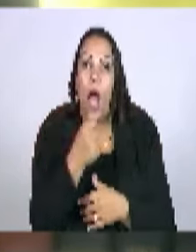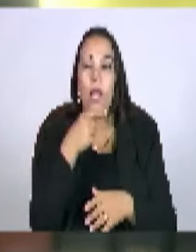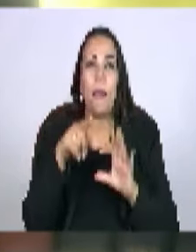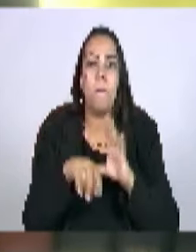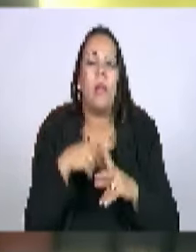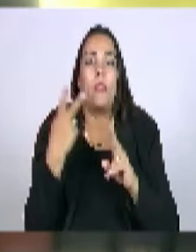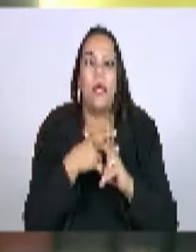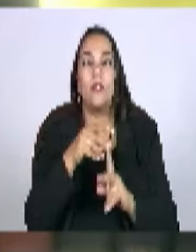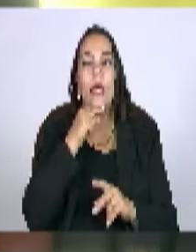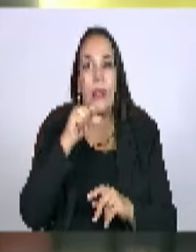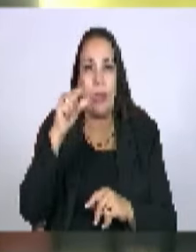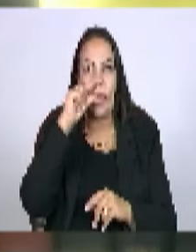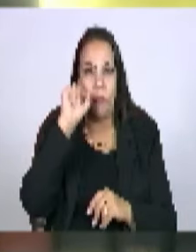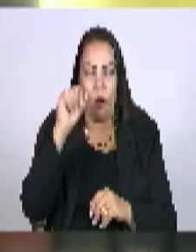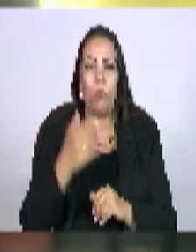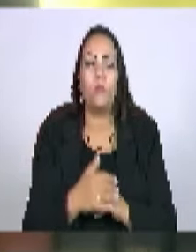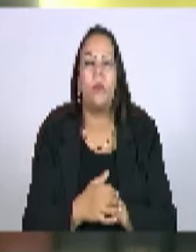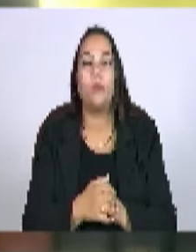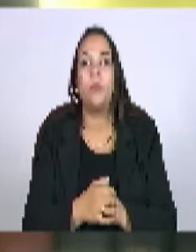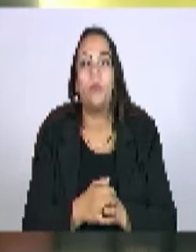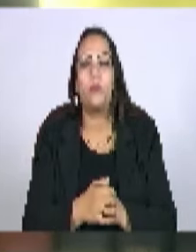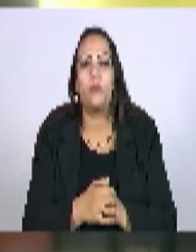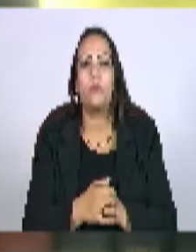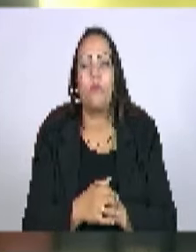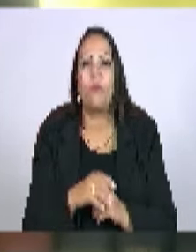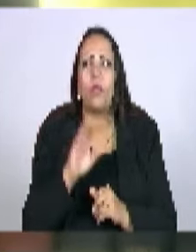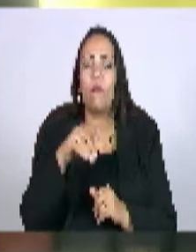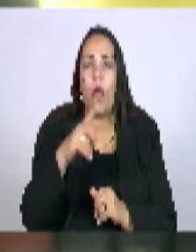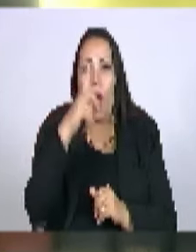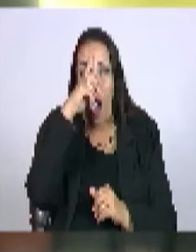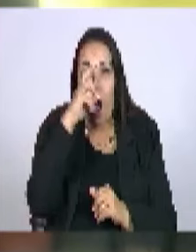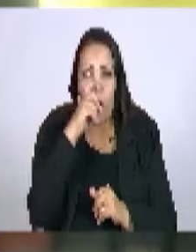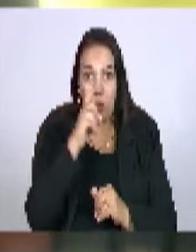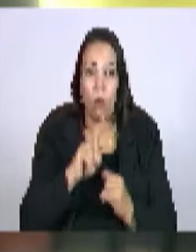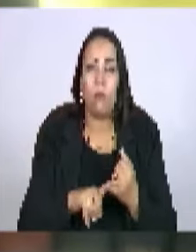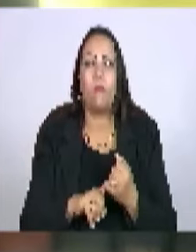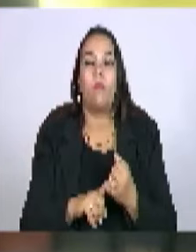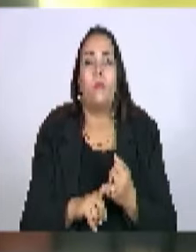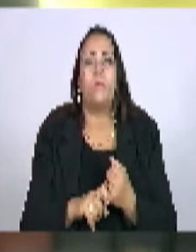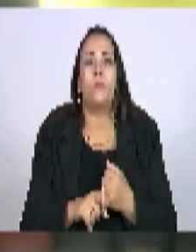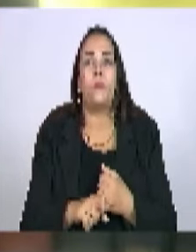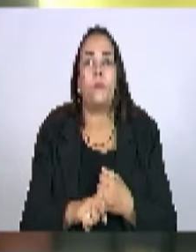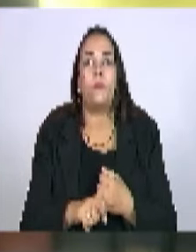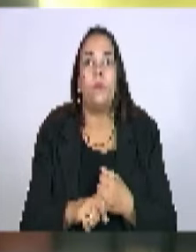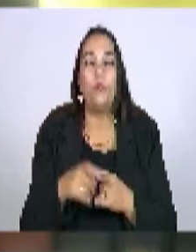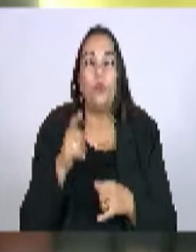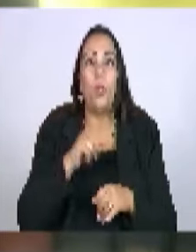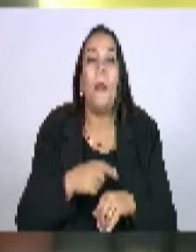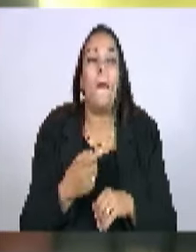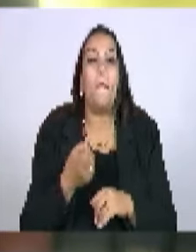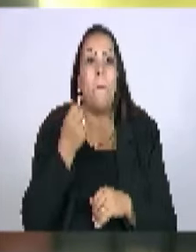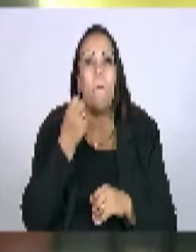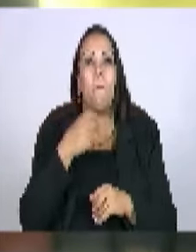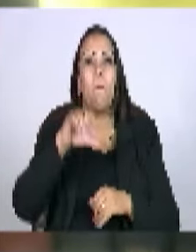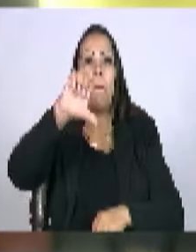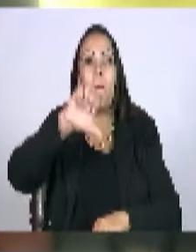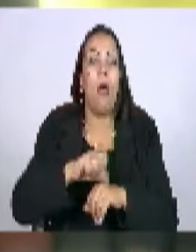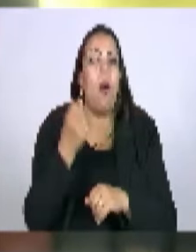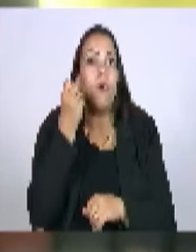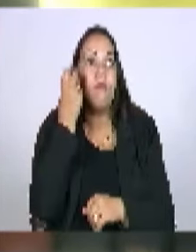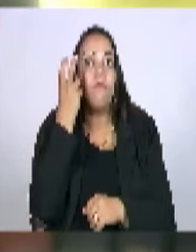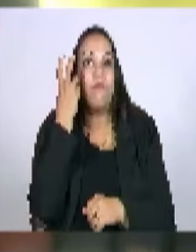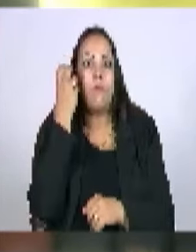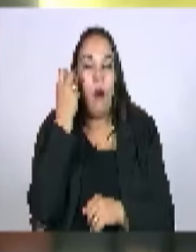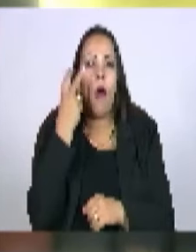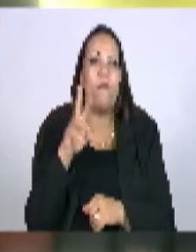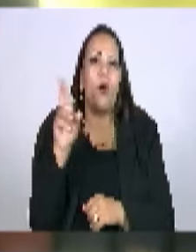الدينيه ا كان الازهر وكان المركز الثقافي القبط الارثوذكسي كان نيفت